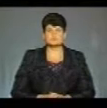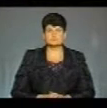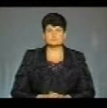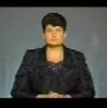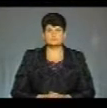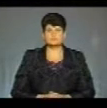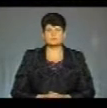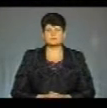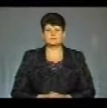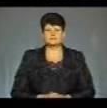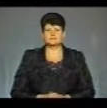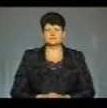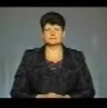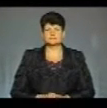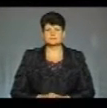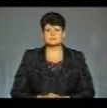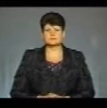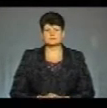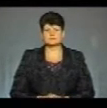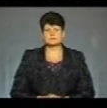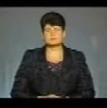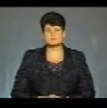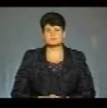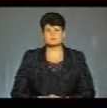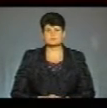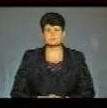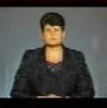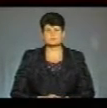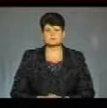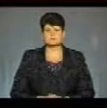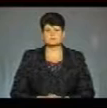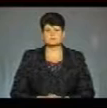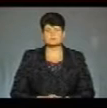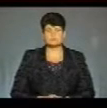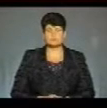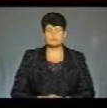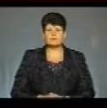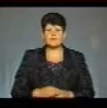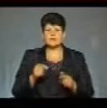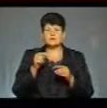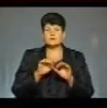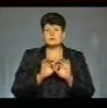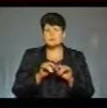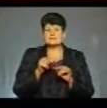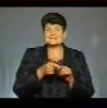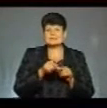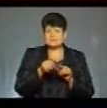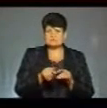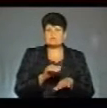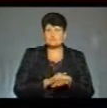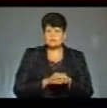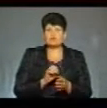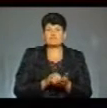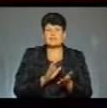Андрій Бодак, Оксана Галіяш. Новини на Суспільному. Тернопіль. Відомості за цим фактом правоохоронці внесли до